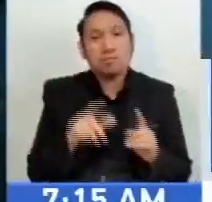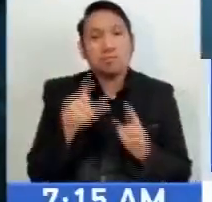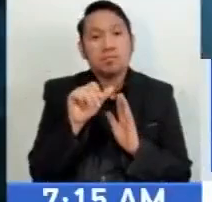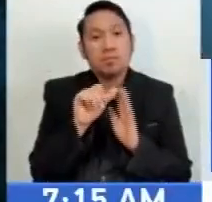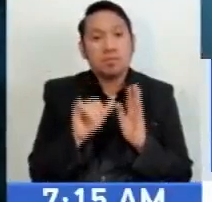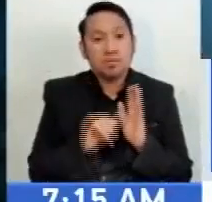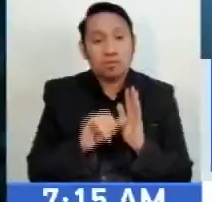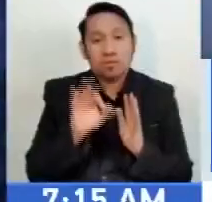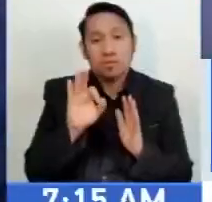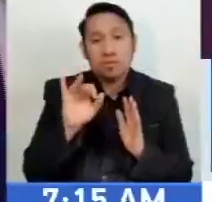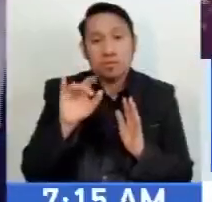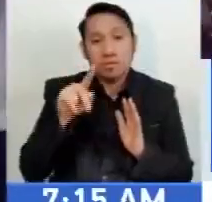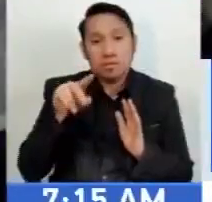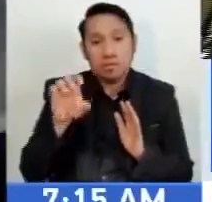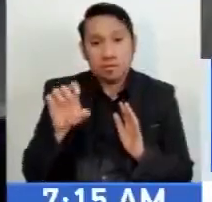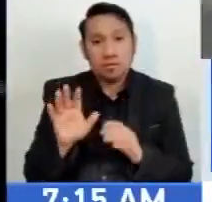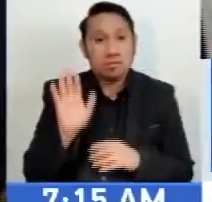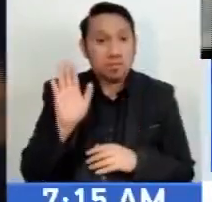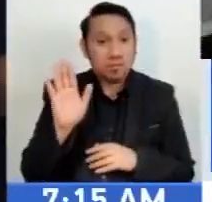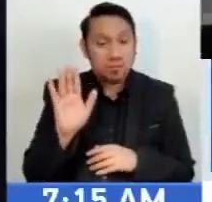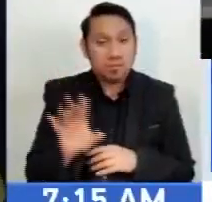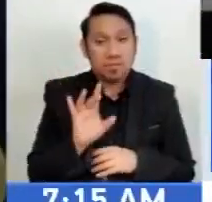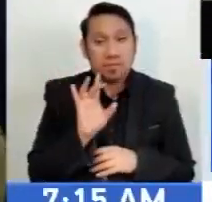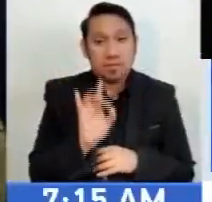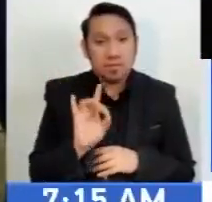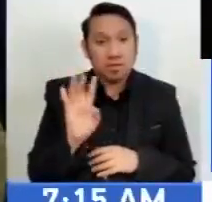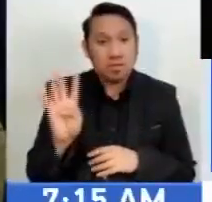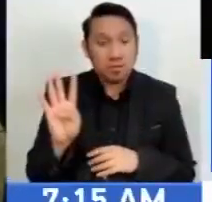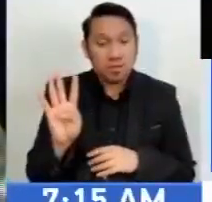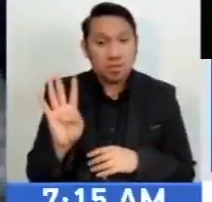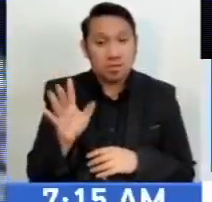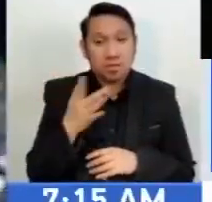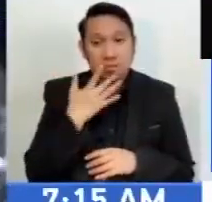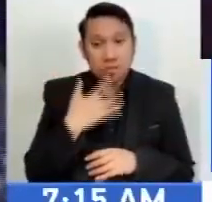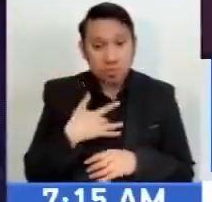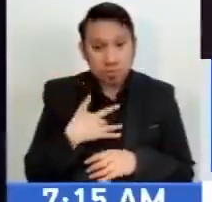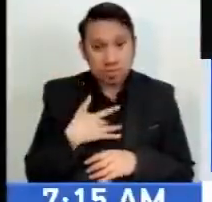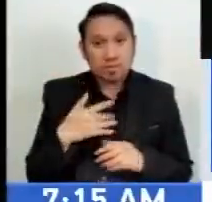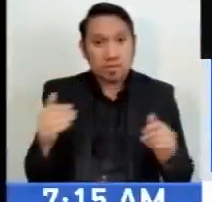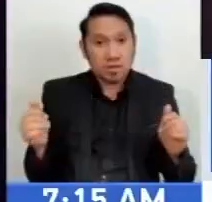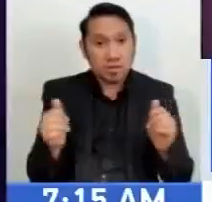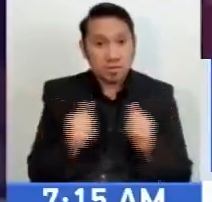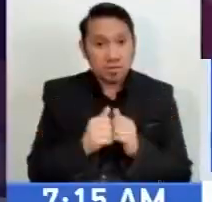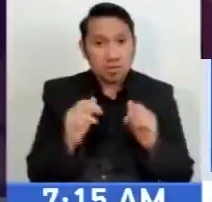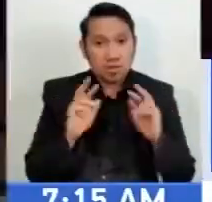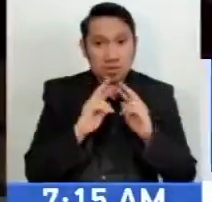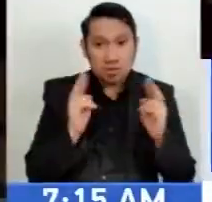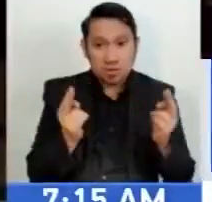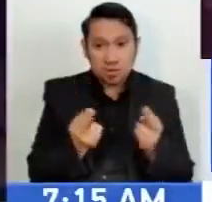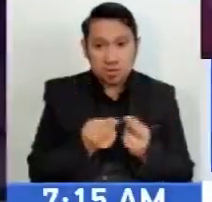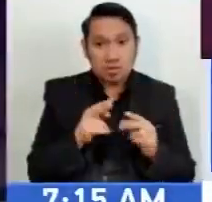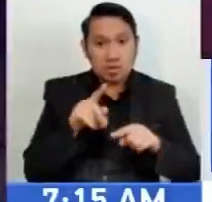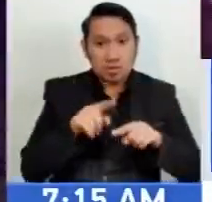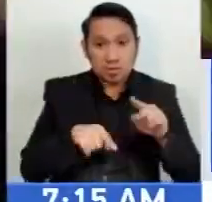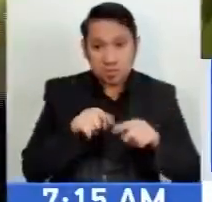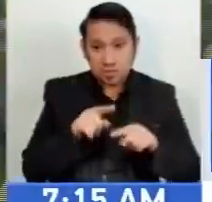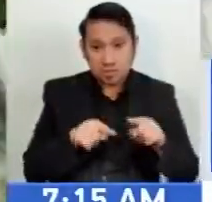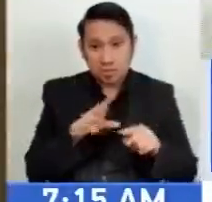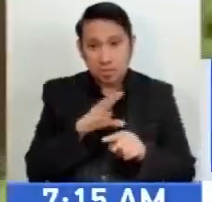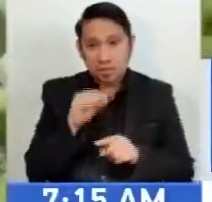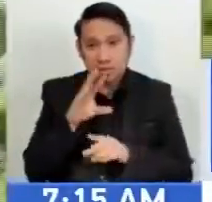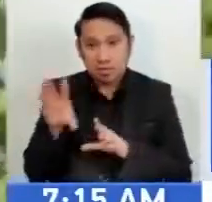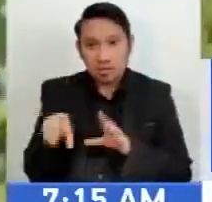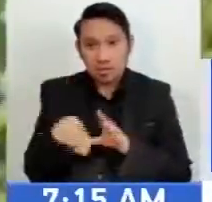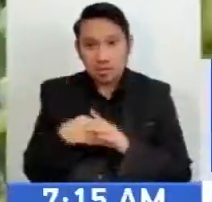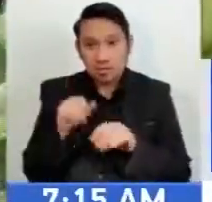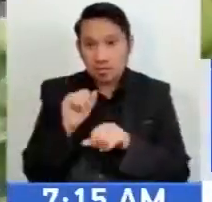Sa pagdiriwang ng kanyang 84 na kaarawan, nagsama-sama ang mga kaanak, kaibigan at katrabaho ni Gozon.